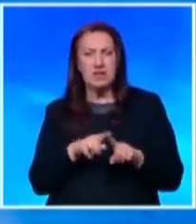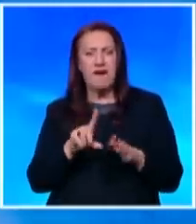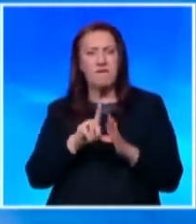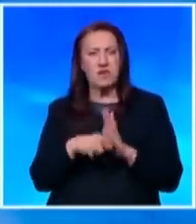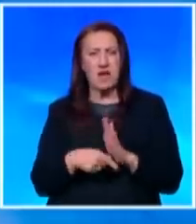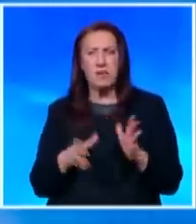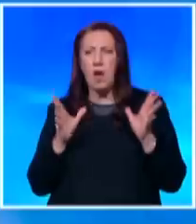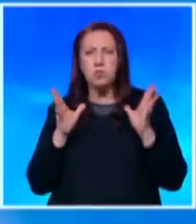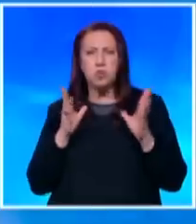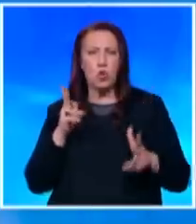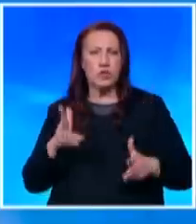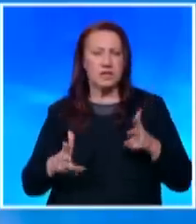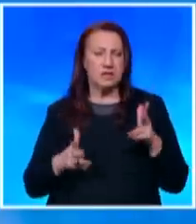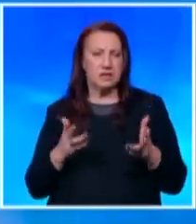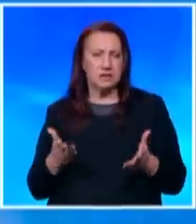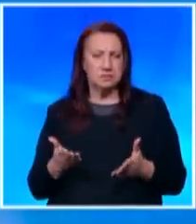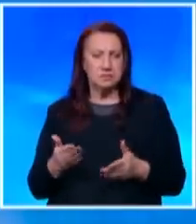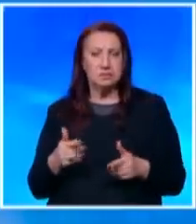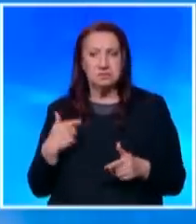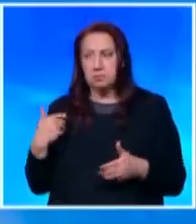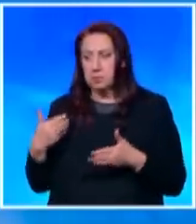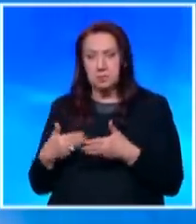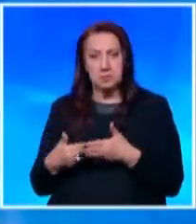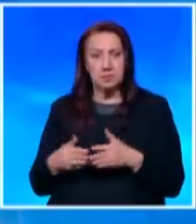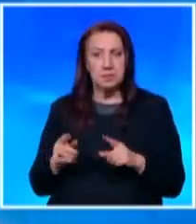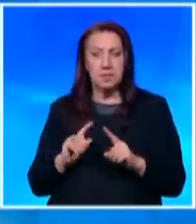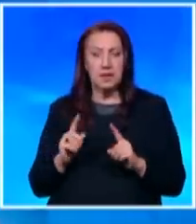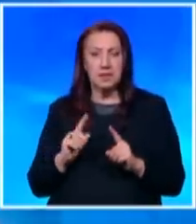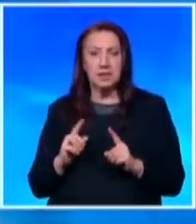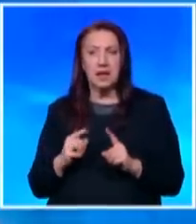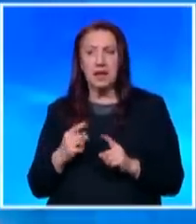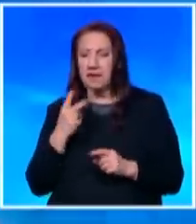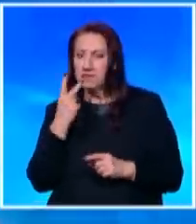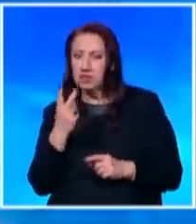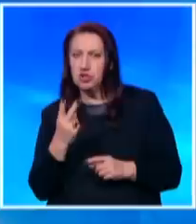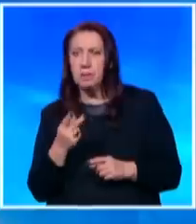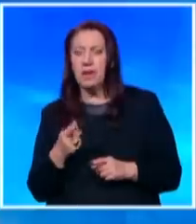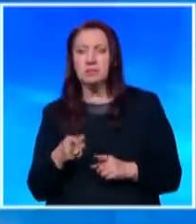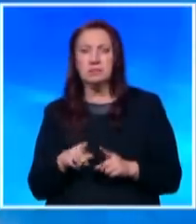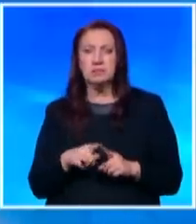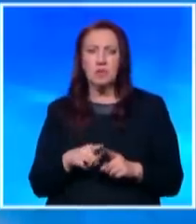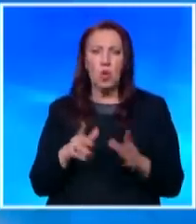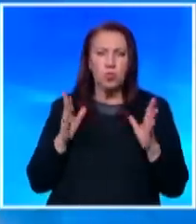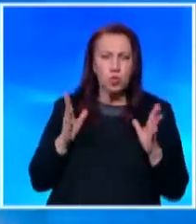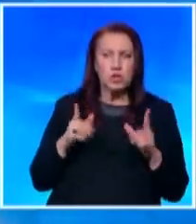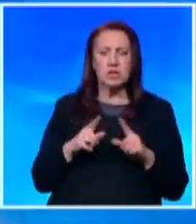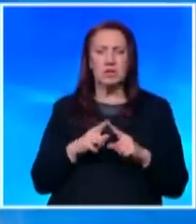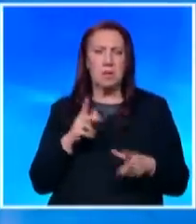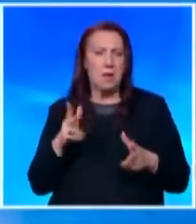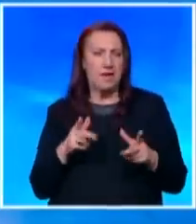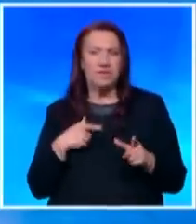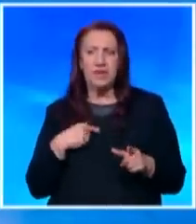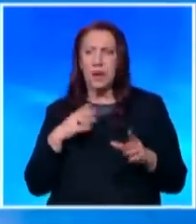като доскоро нямаше признаци на такъв вид дейност, поне в нашата страна, слава